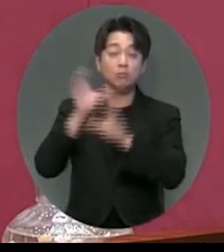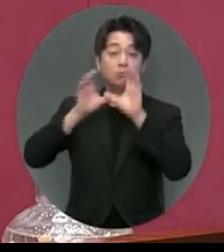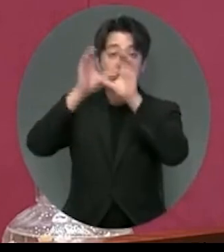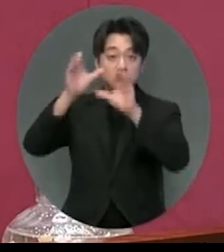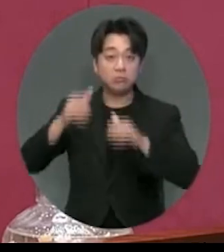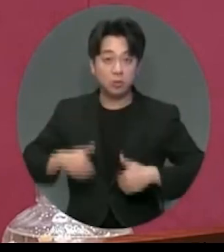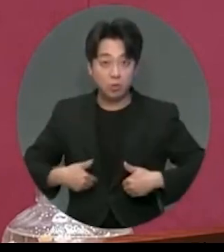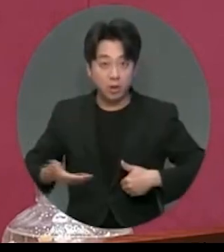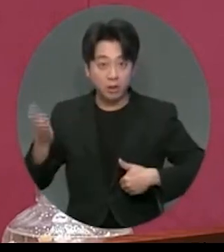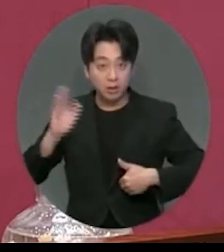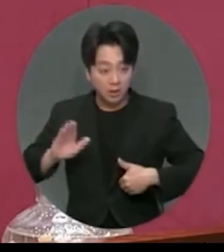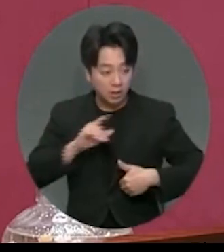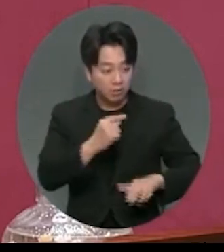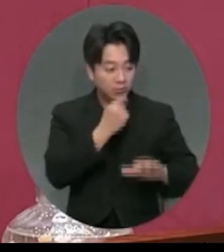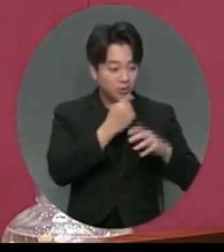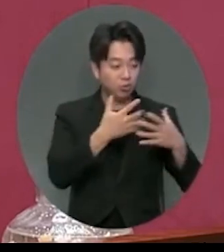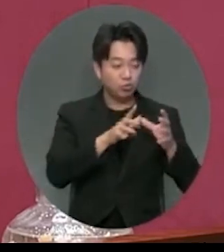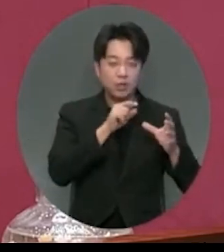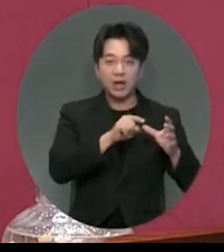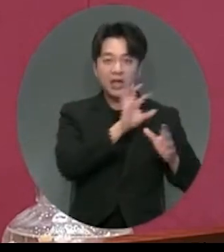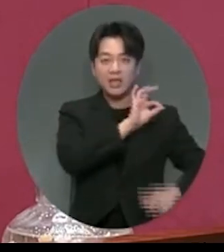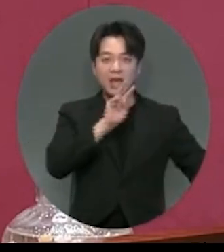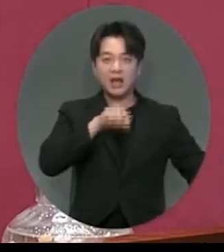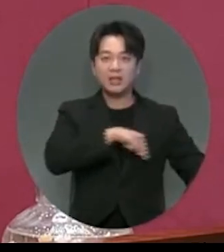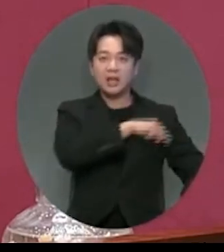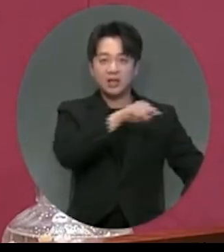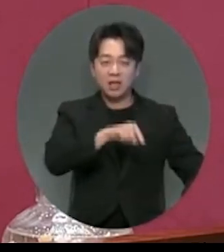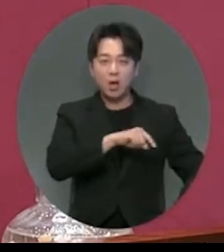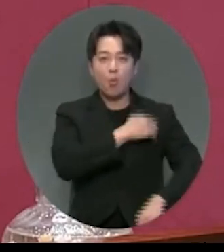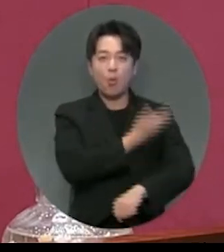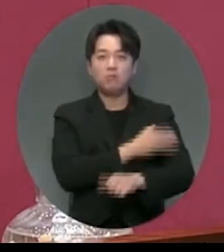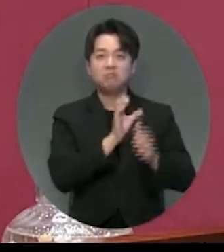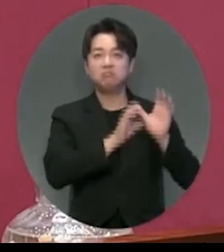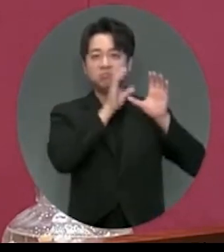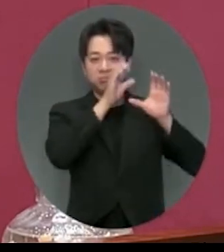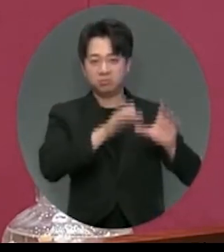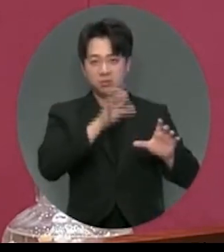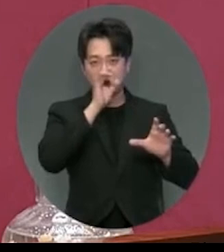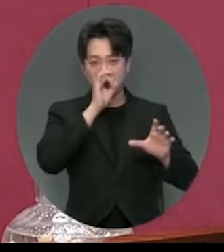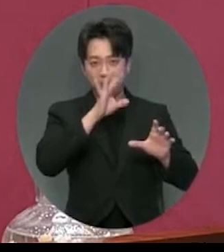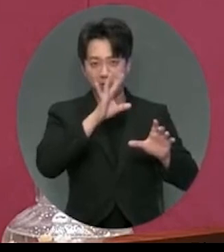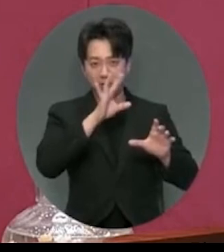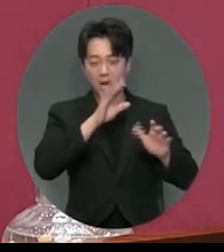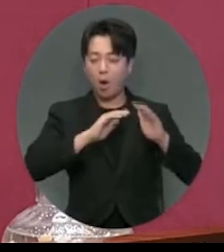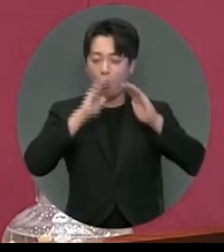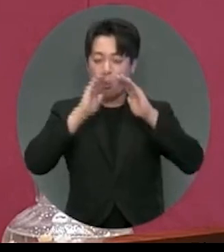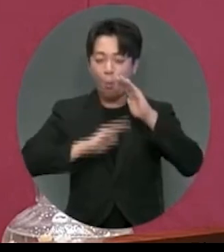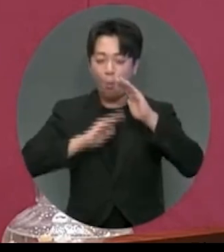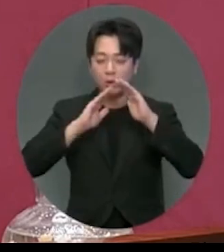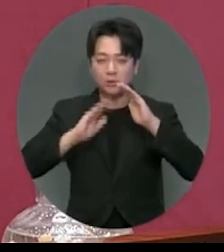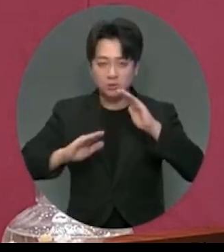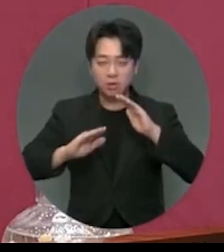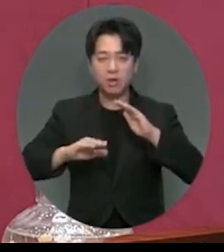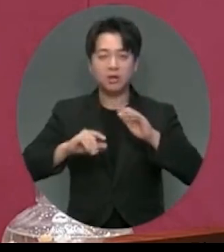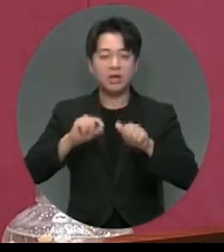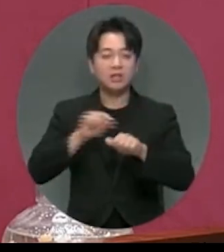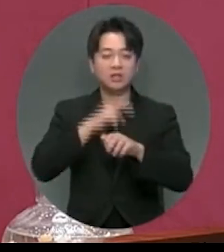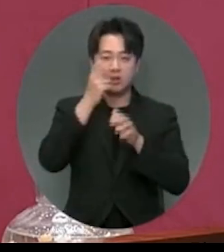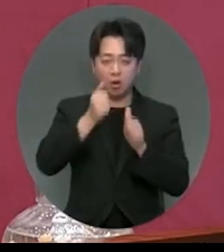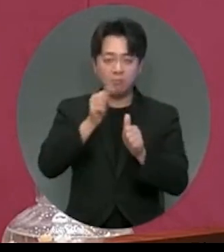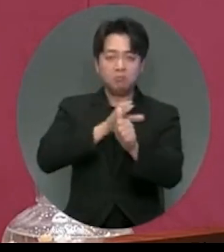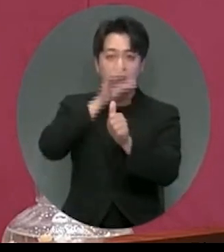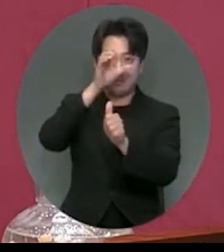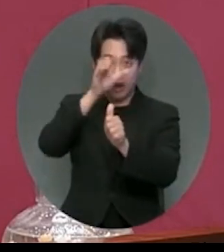제도입니다. 중립적이고 공정한 사람이 특검으로 임명될 수 있는 절차가 보장되어야 하고, 대통령의 특검